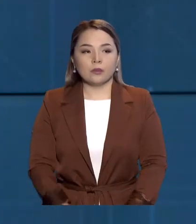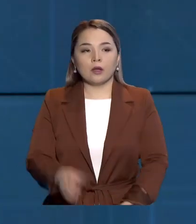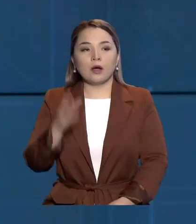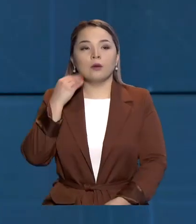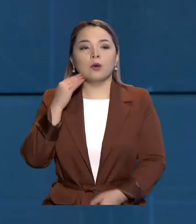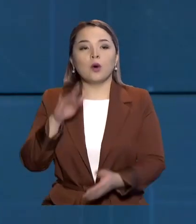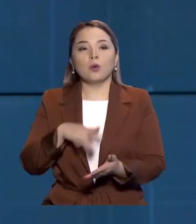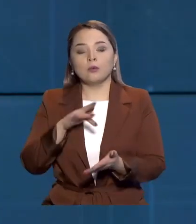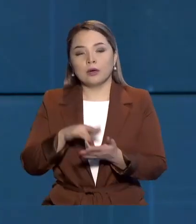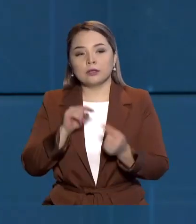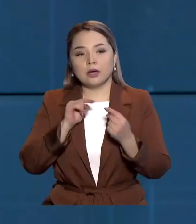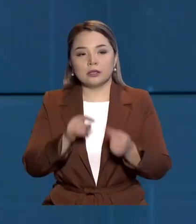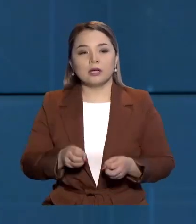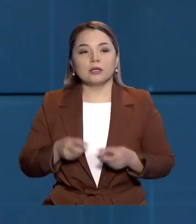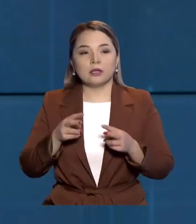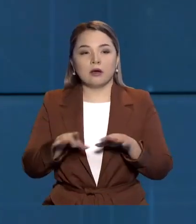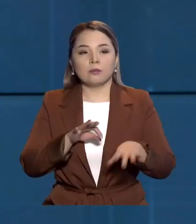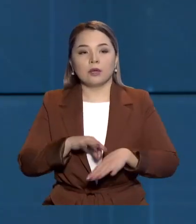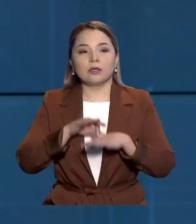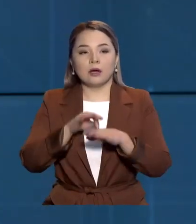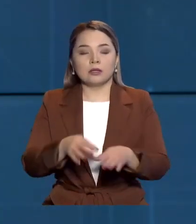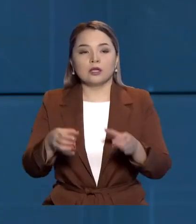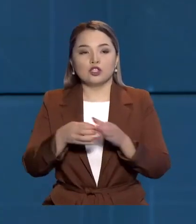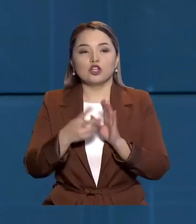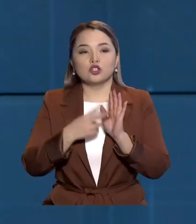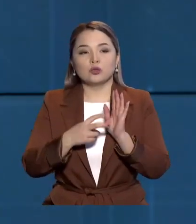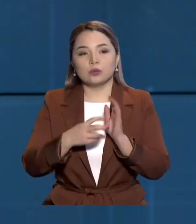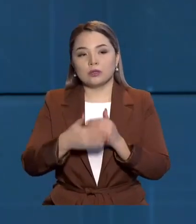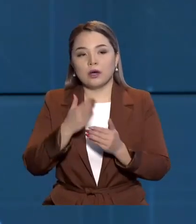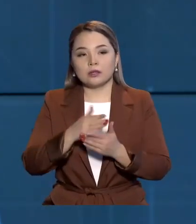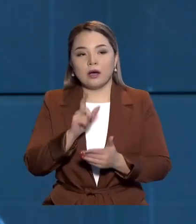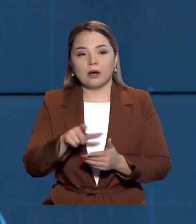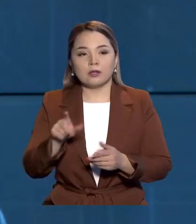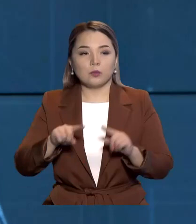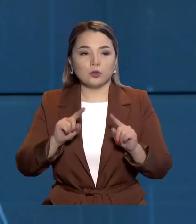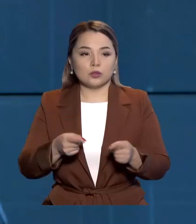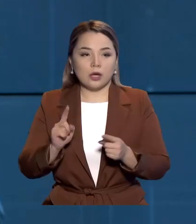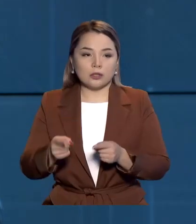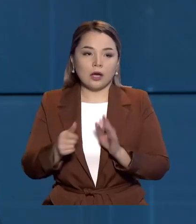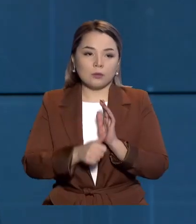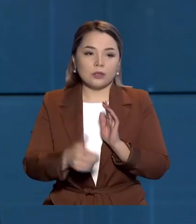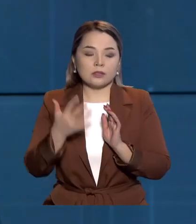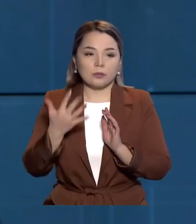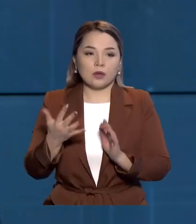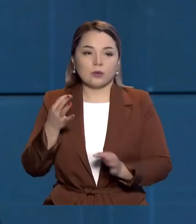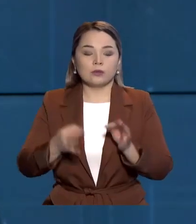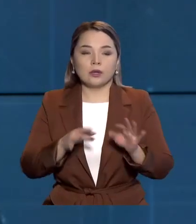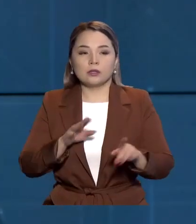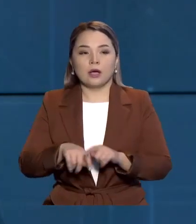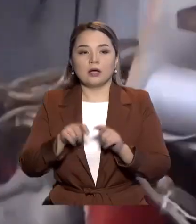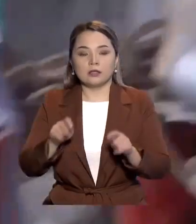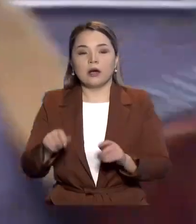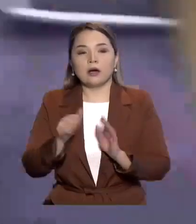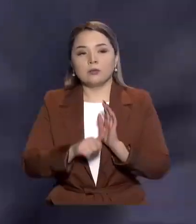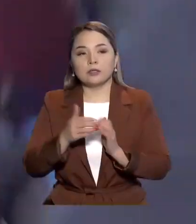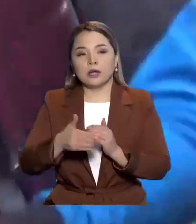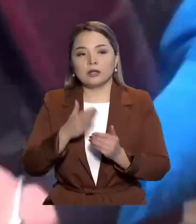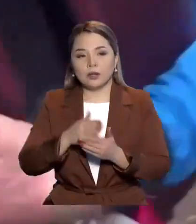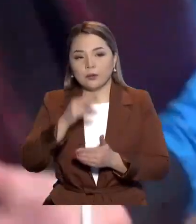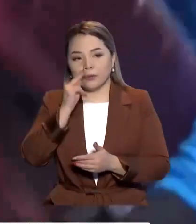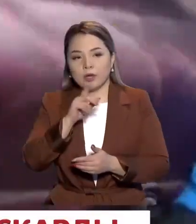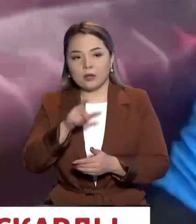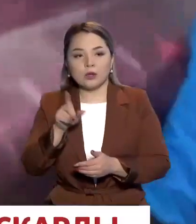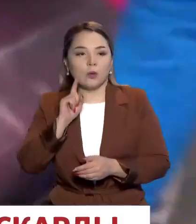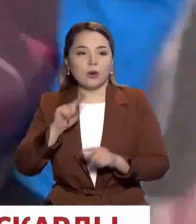Алматы облысында антитеррористік операциялар барысында 700-ден астам адам ұсталды. 65 қылмыстық іс қозғалып, 60-тан астам күдікті уақытша